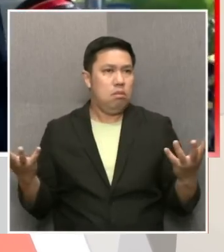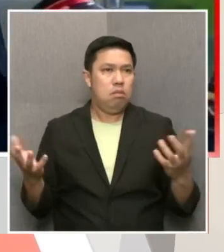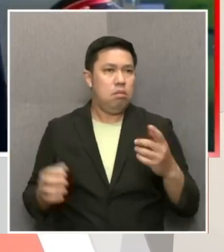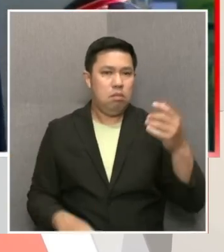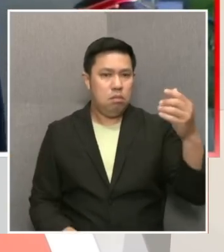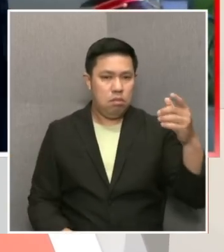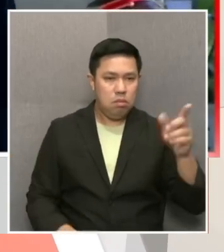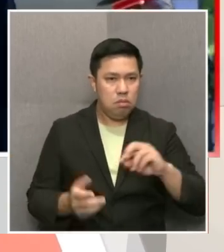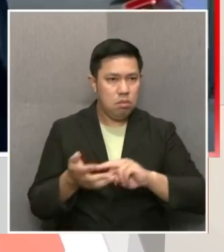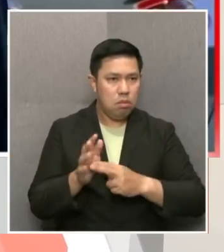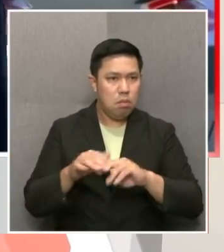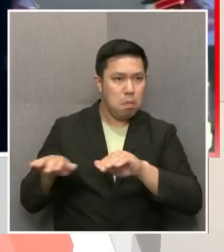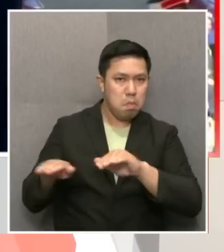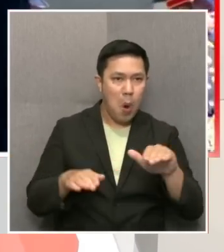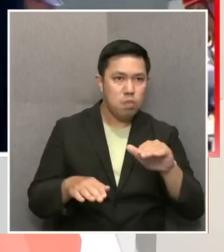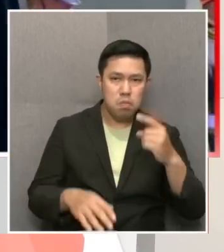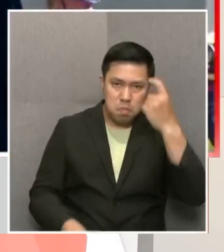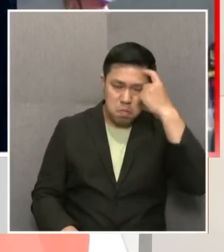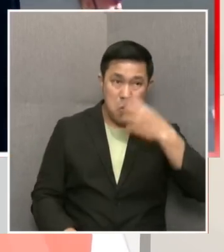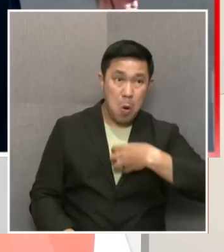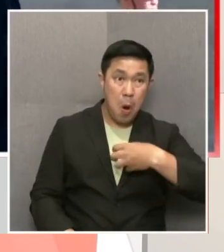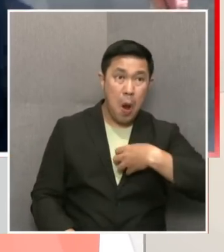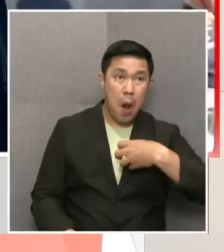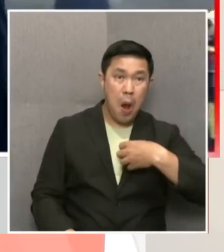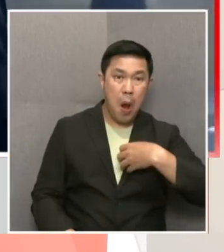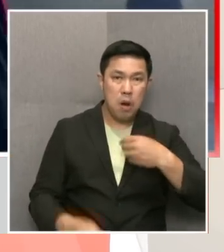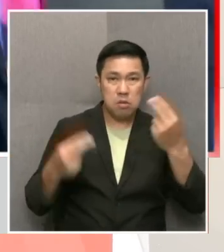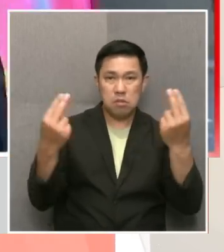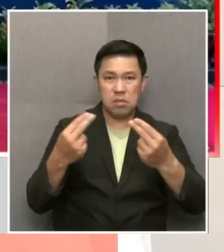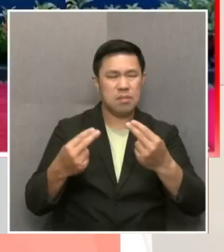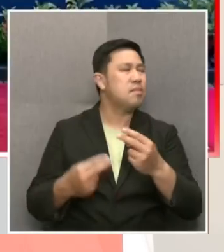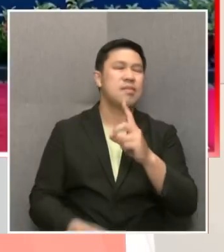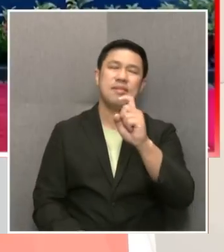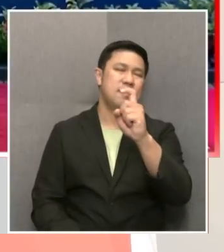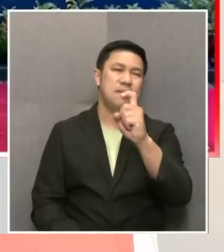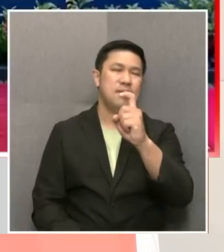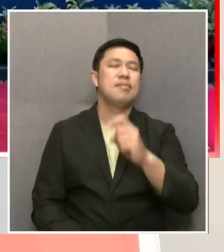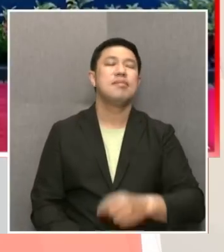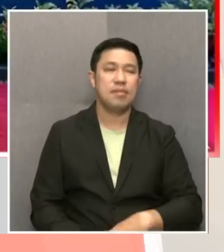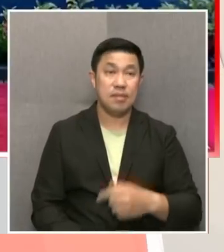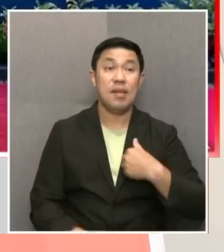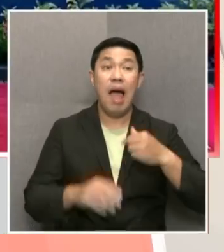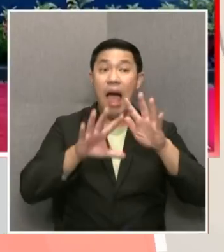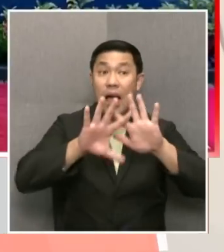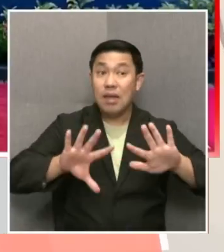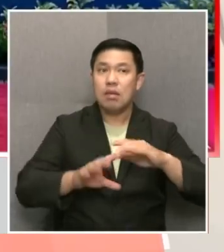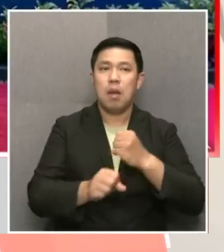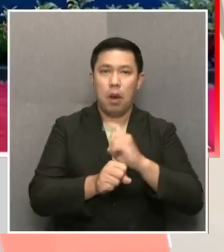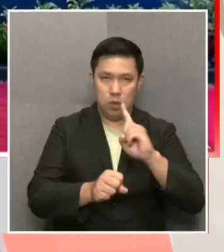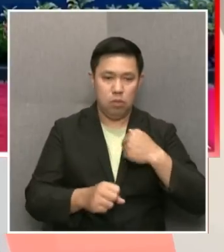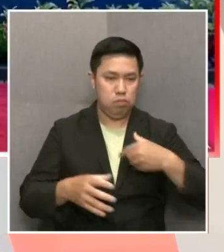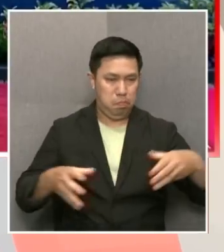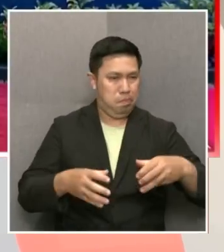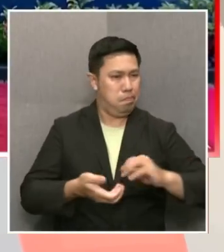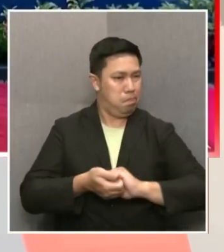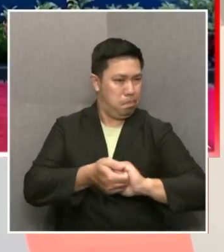ที่จะพร้อมแล้วก็คงไม่มีความตั้งใจที่จะเข้าสู่สงครามจริงๆในขณะนี้เพราะฉะนั้นสิ่งที่อาเซียนทำได้ก็คือสร้างความแข็งแกร่งให้กับตัว